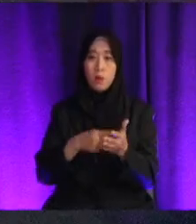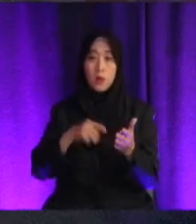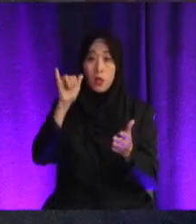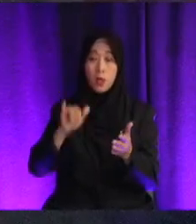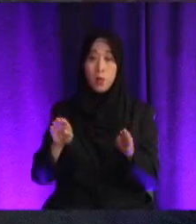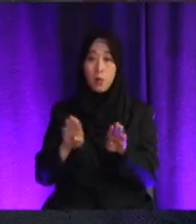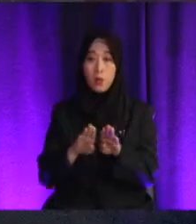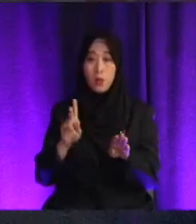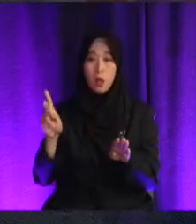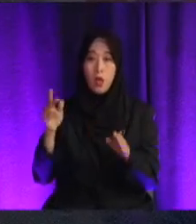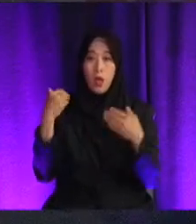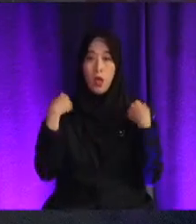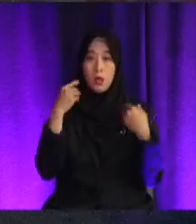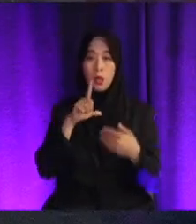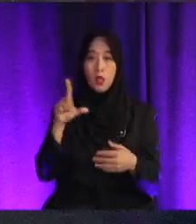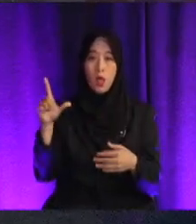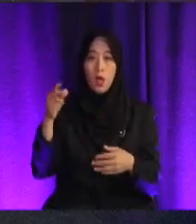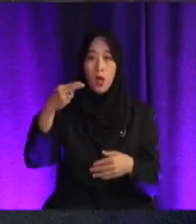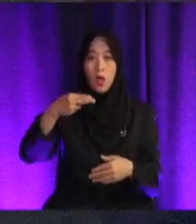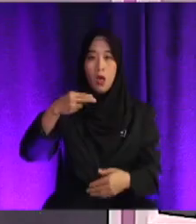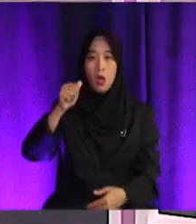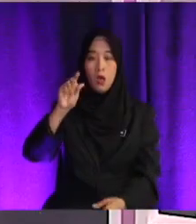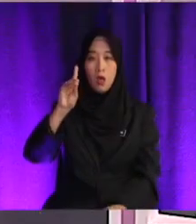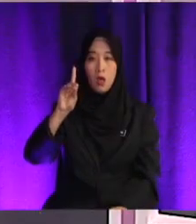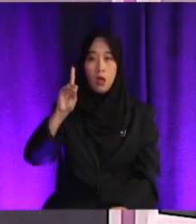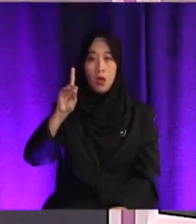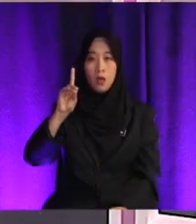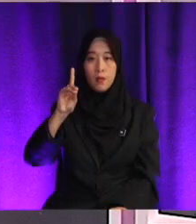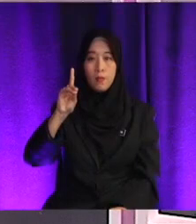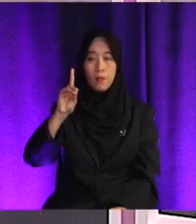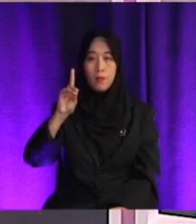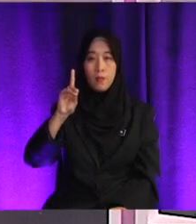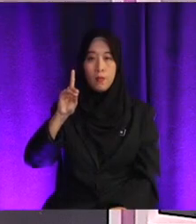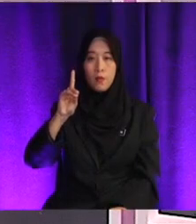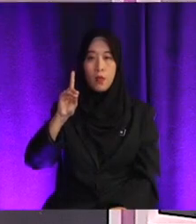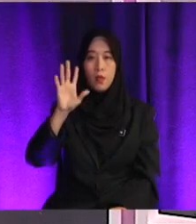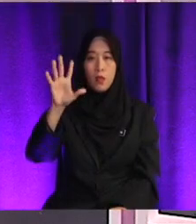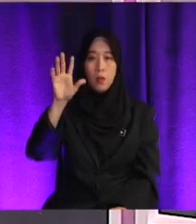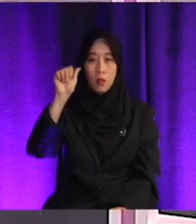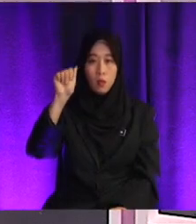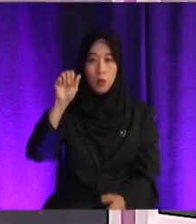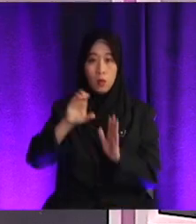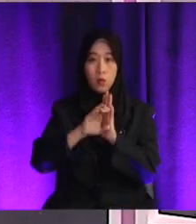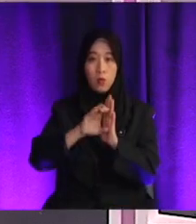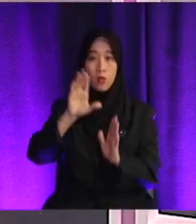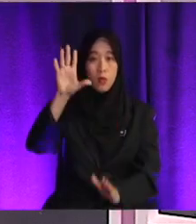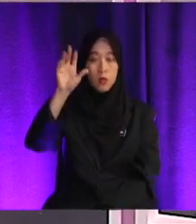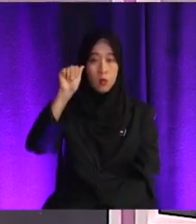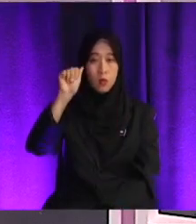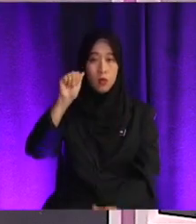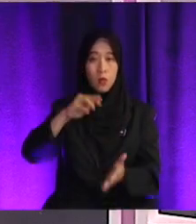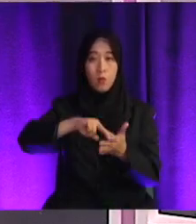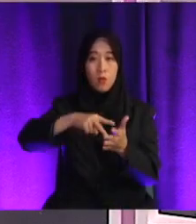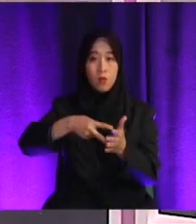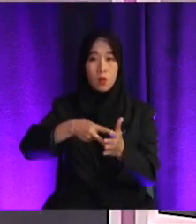adalah had julat dia. Okey. Contoh katakan kat sini 5 ampere. Maksudnya dia